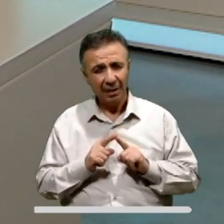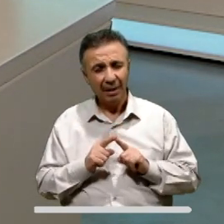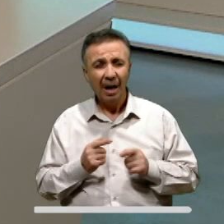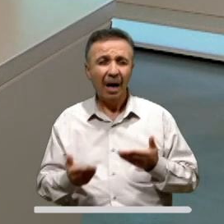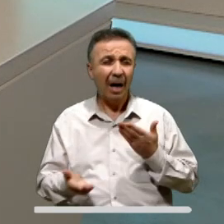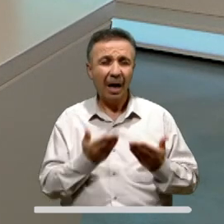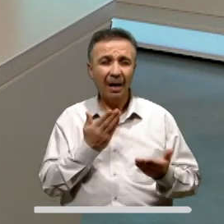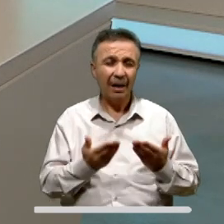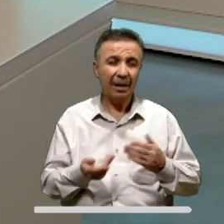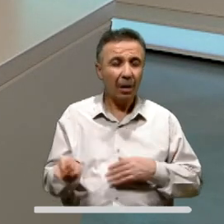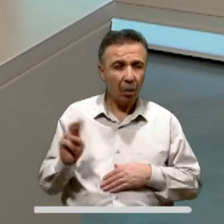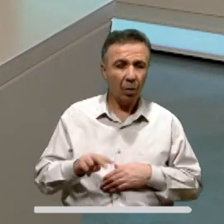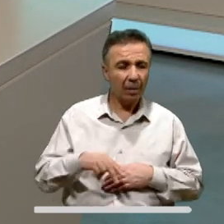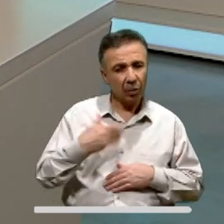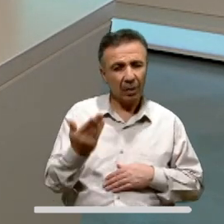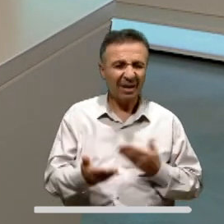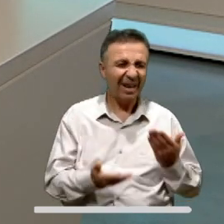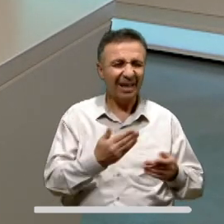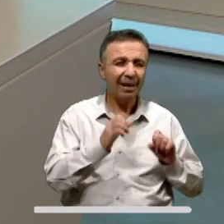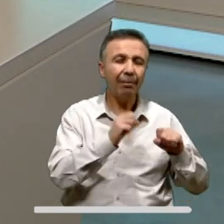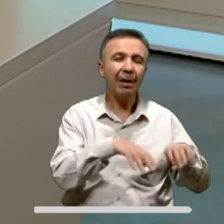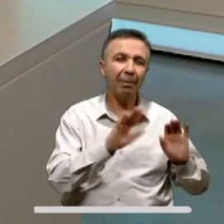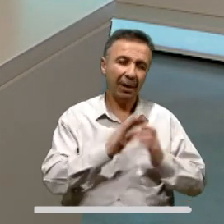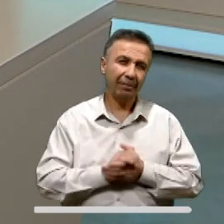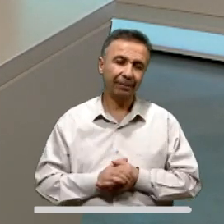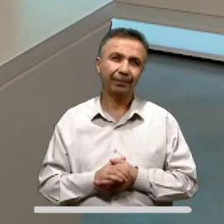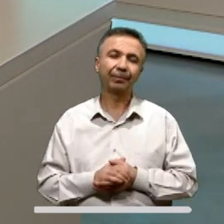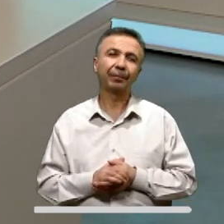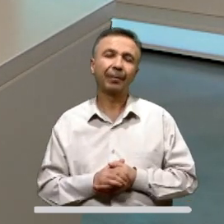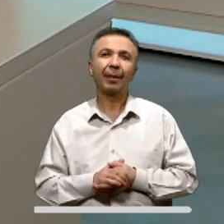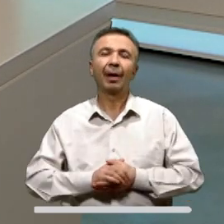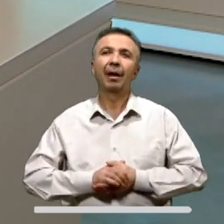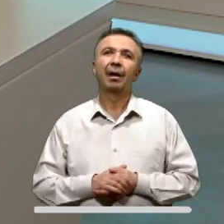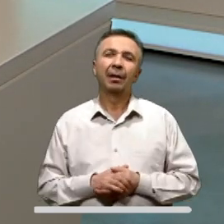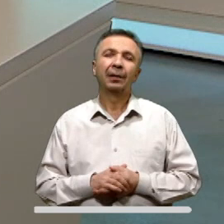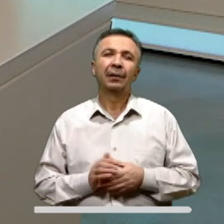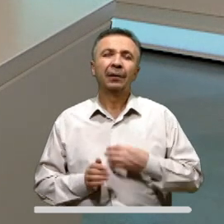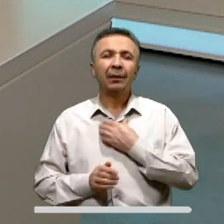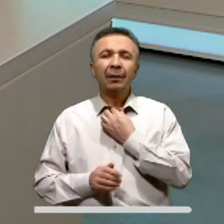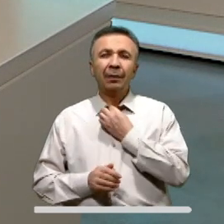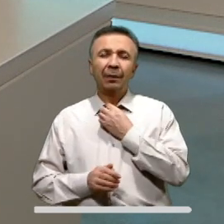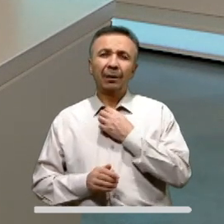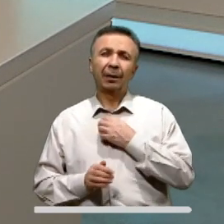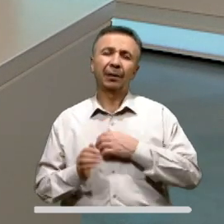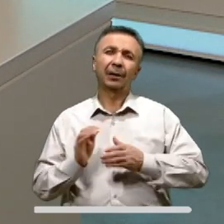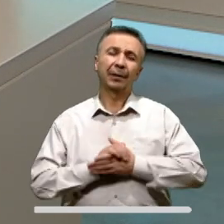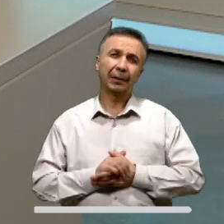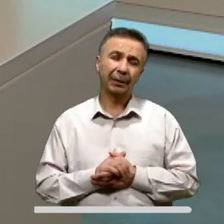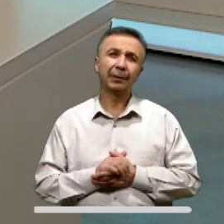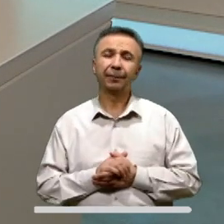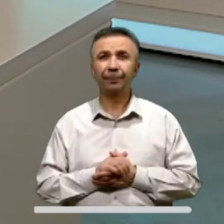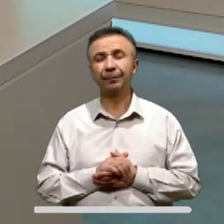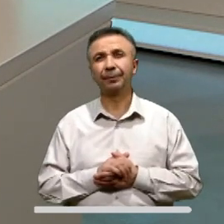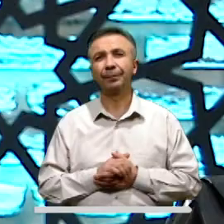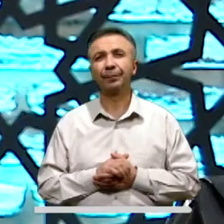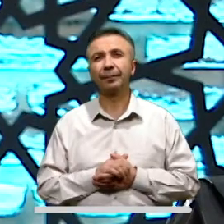bırakmayalım. Eyvallah hocam. Allah rahmet, Allah sonumuzu hayır eylesin. Şurada bir soru okudum da o yüzden rahmet diledim bir